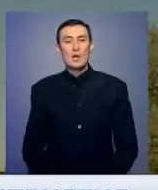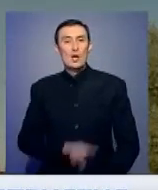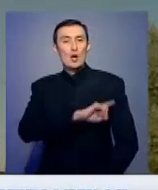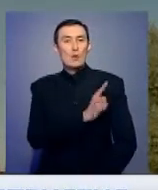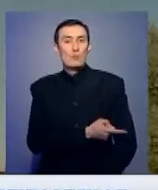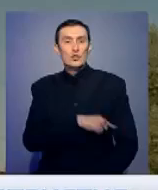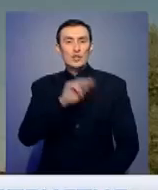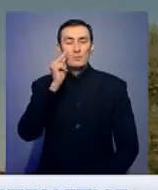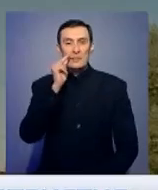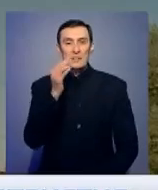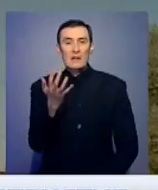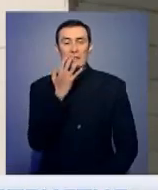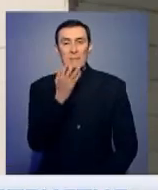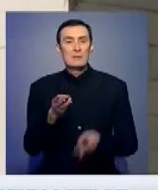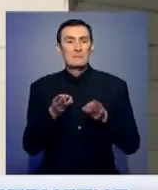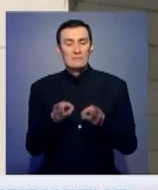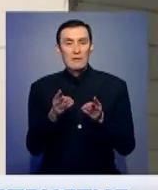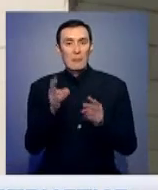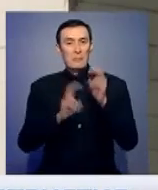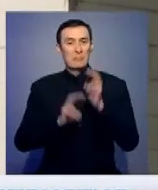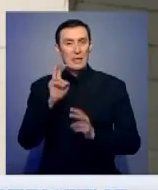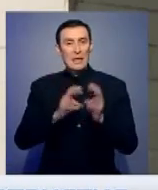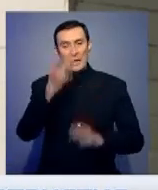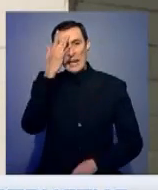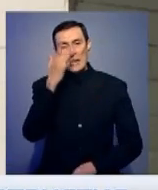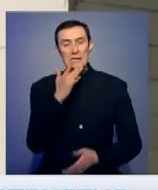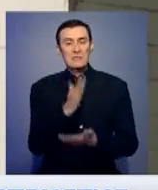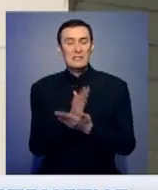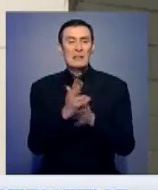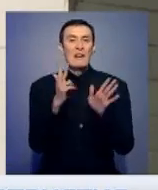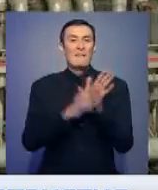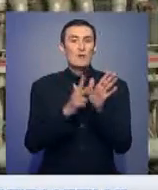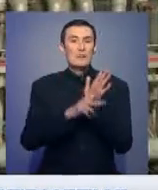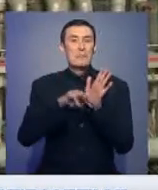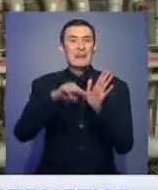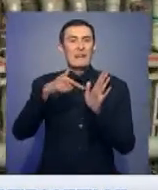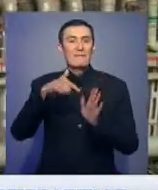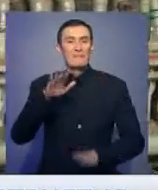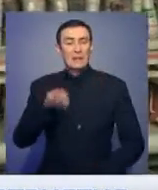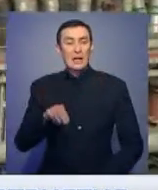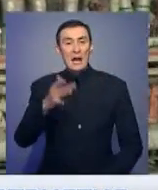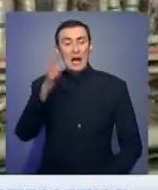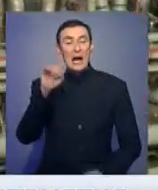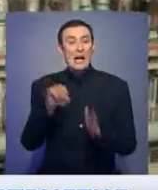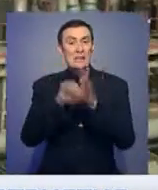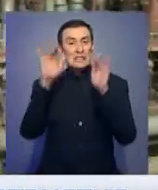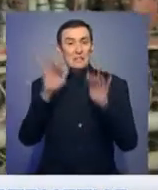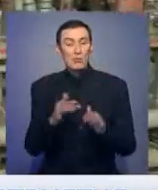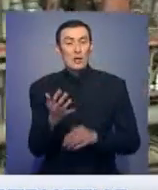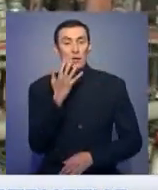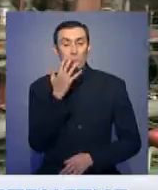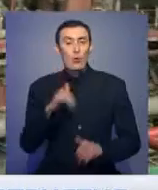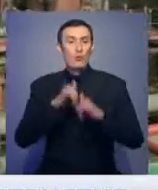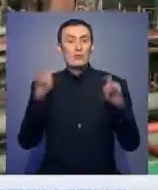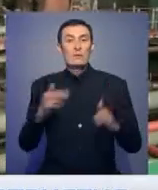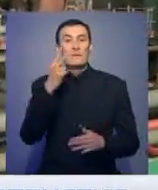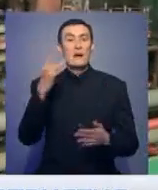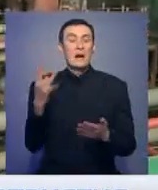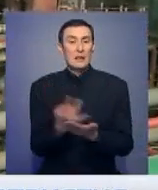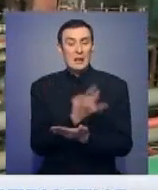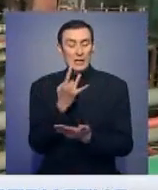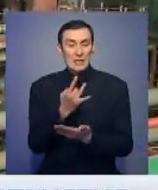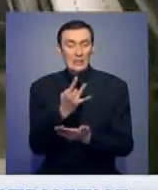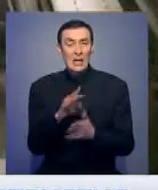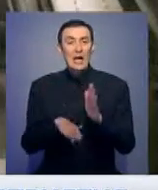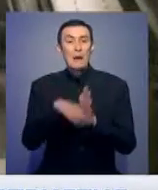Мощность шымкентского теплоснабжающего предприятия летом составляет 80 мегаватт. Зимой объемы подачи тепла увеличивают в два раза.